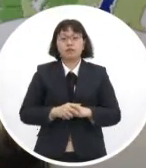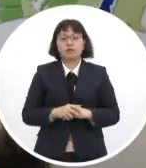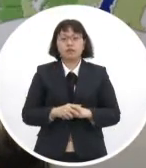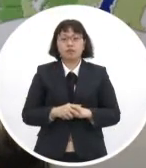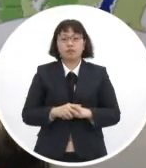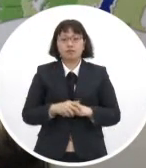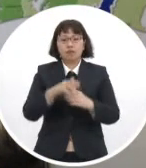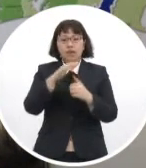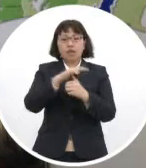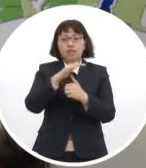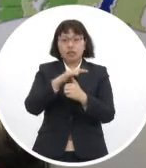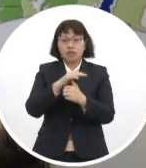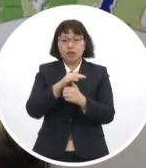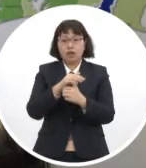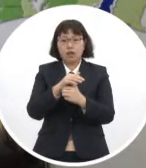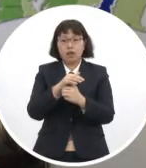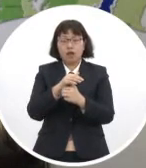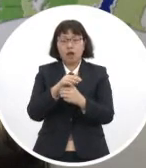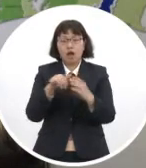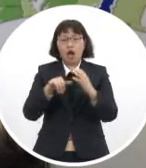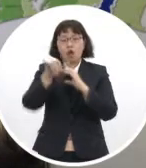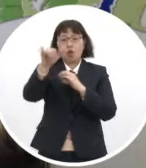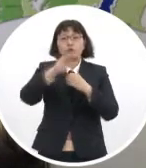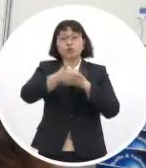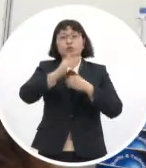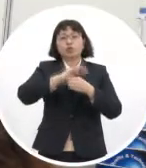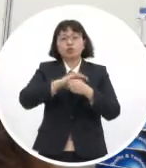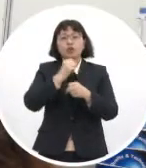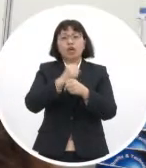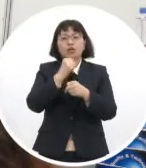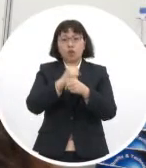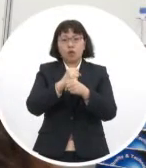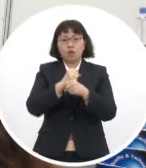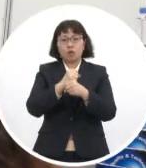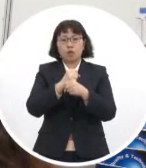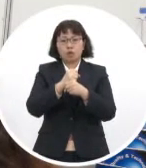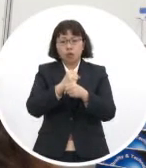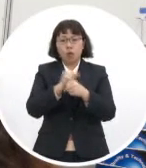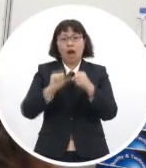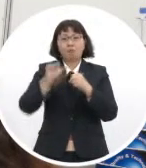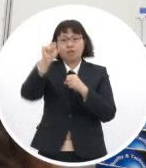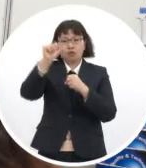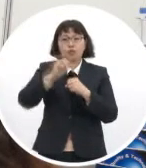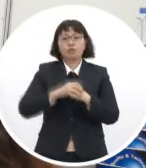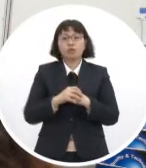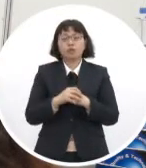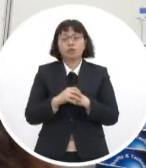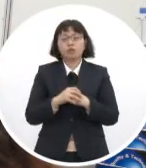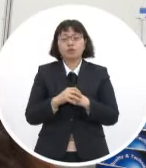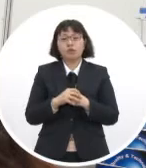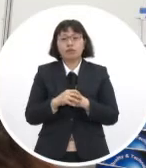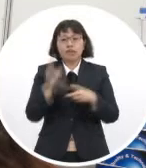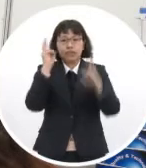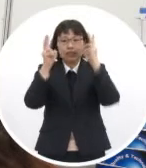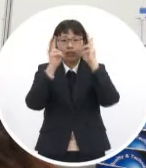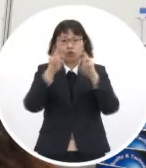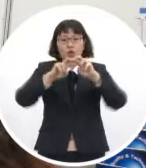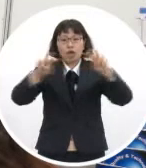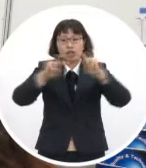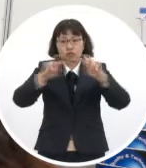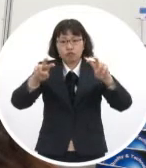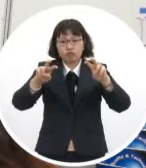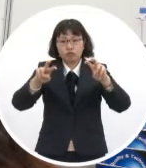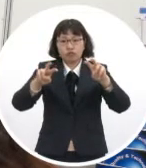愛知県は航空宇宙産業の集積の厚さをアピールしたり、企業の販路開拓を支援したん